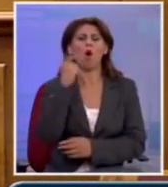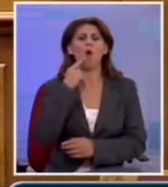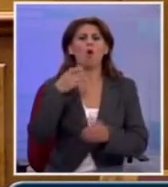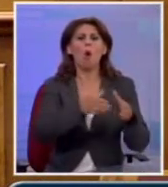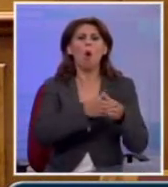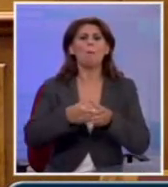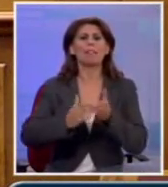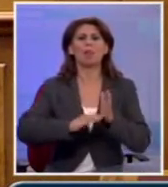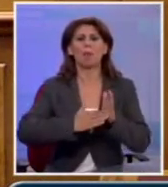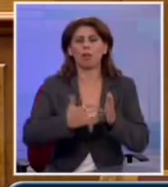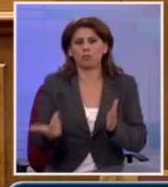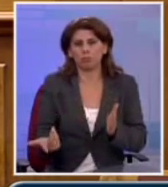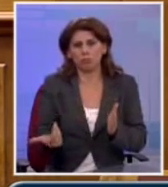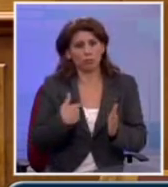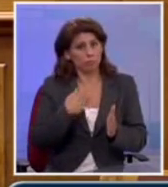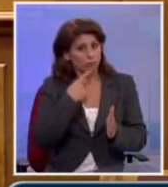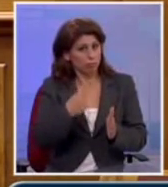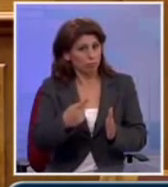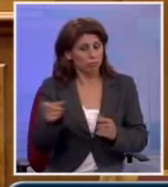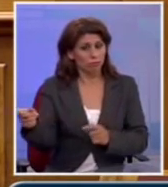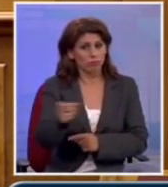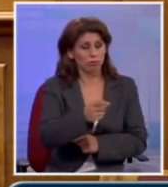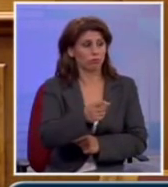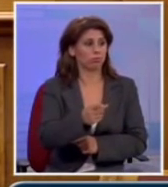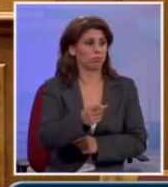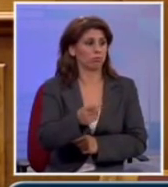Λέω λοιπόν ότι ήσασταν